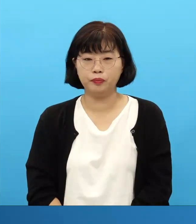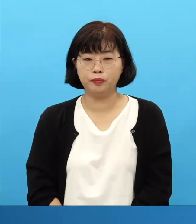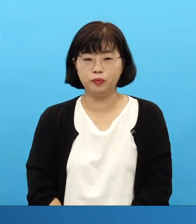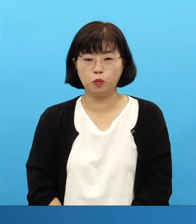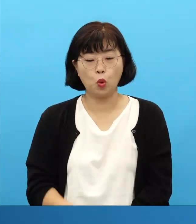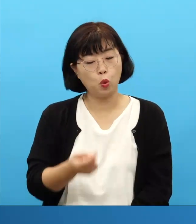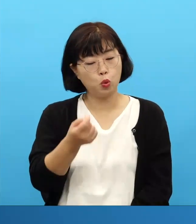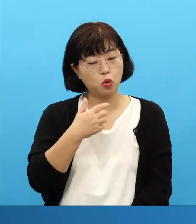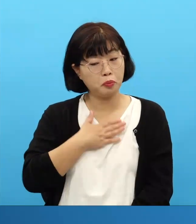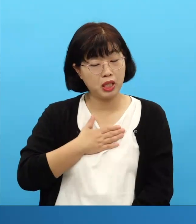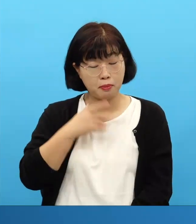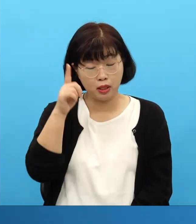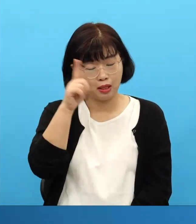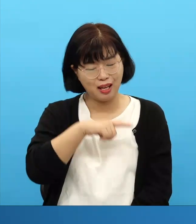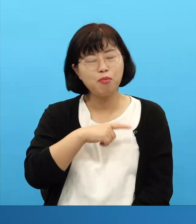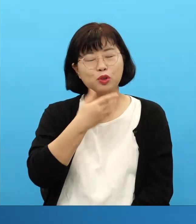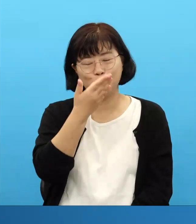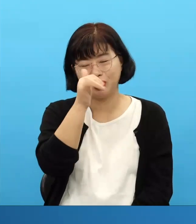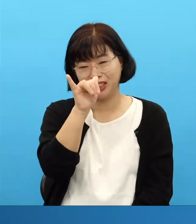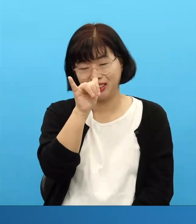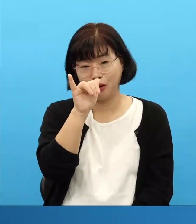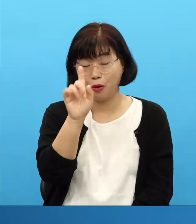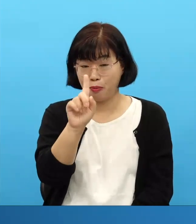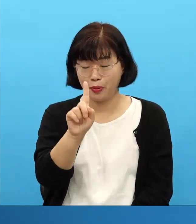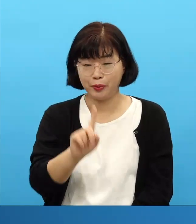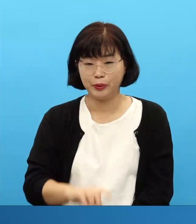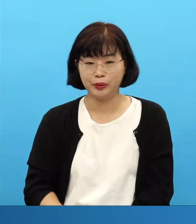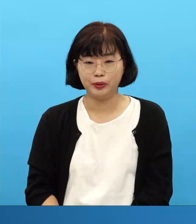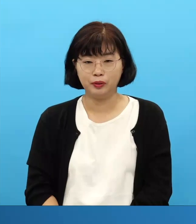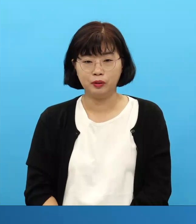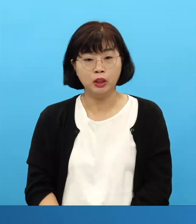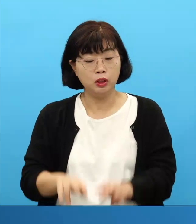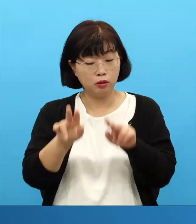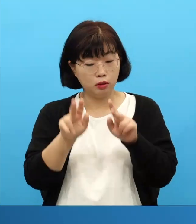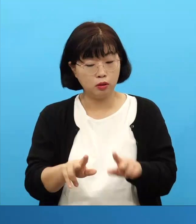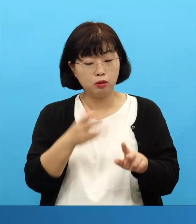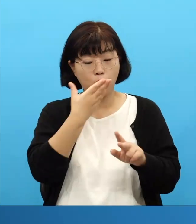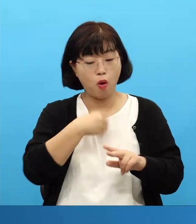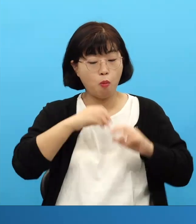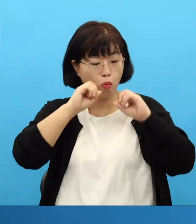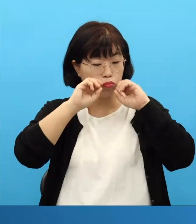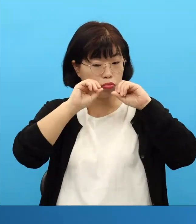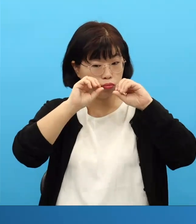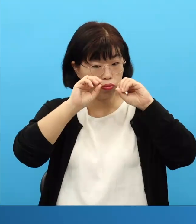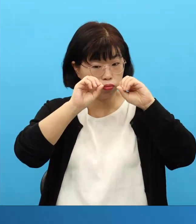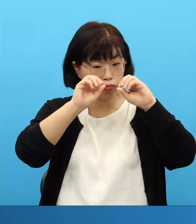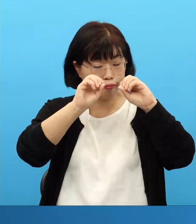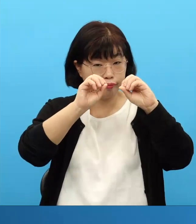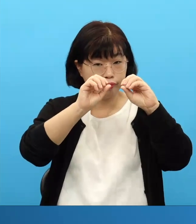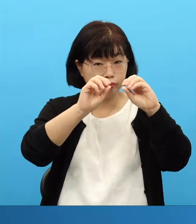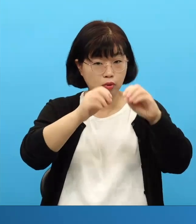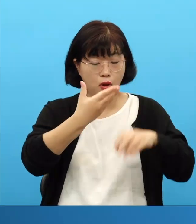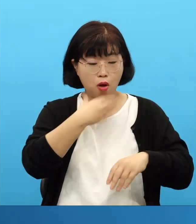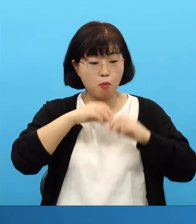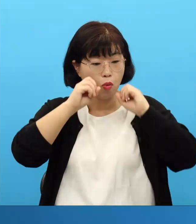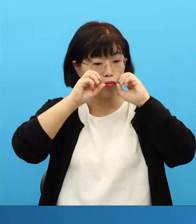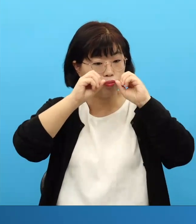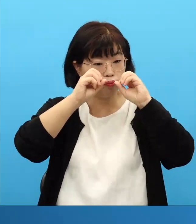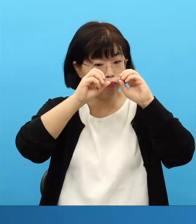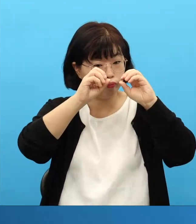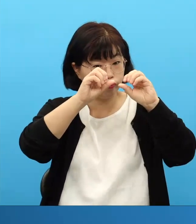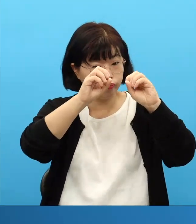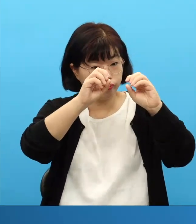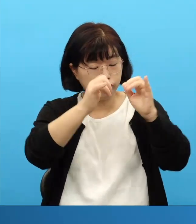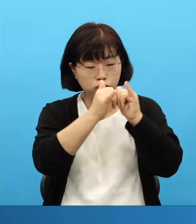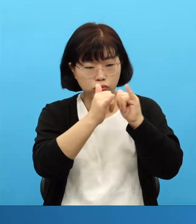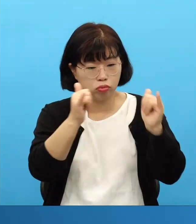기분 나쁘겠습니다만 복음 전하고 다니는 사람들은 지금 우리 이 목사님들밖에 없어요. That people might be